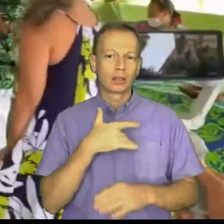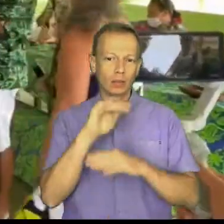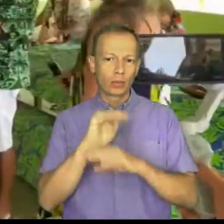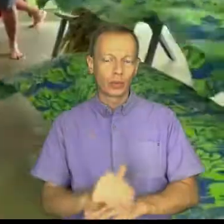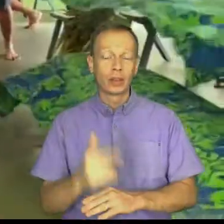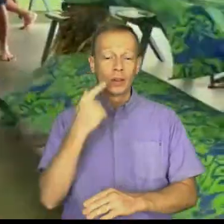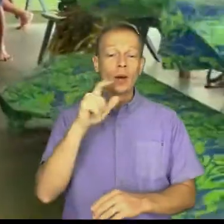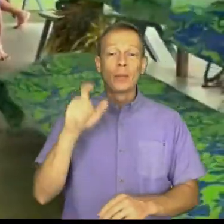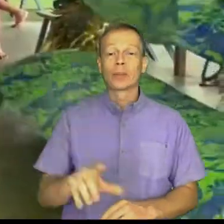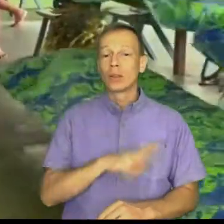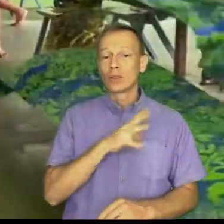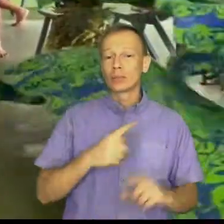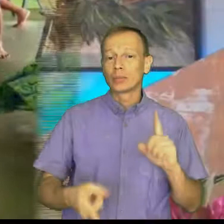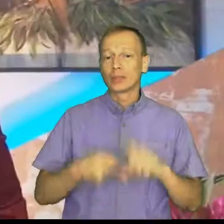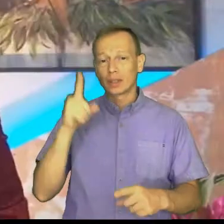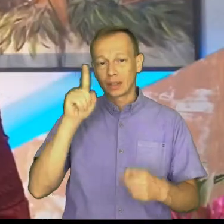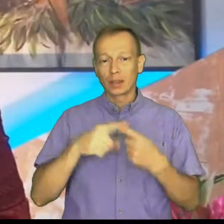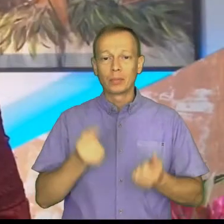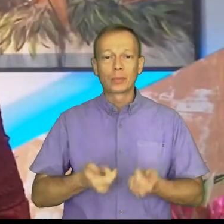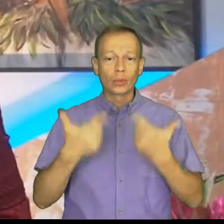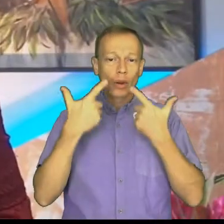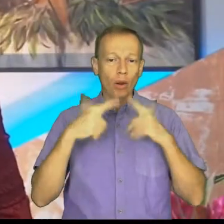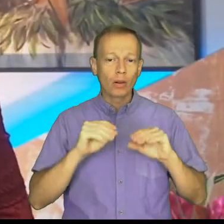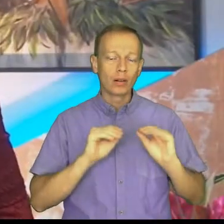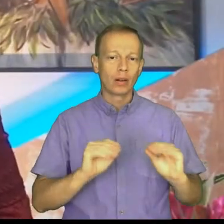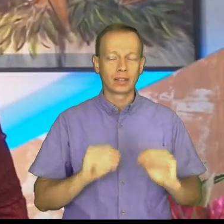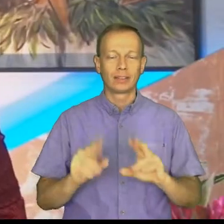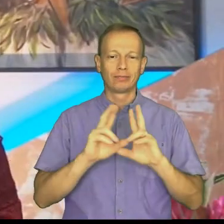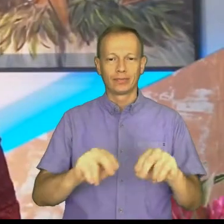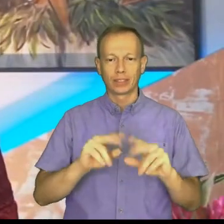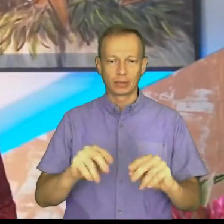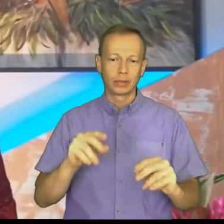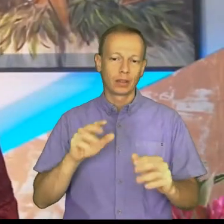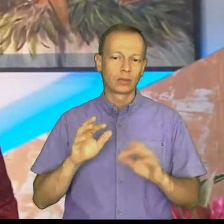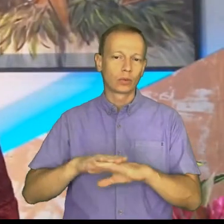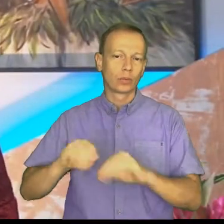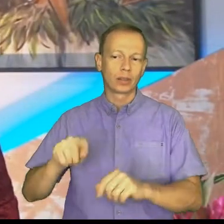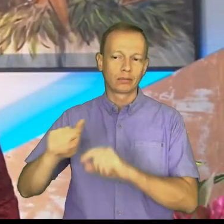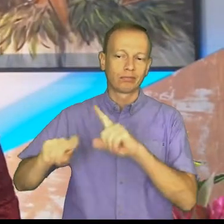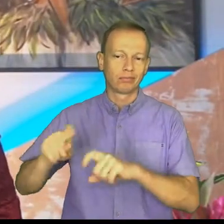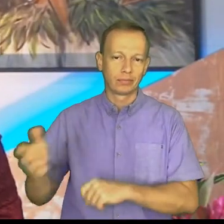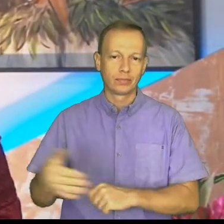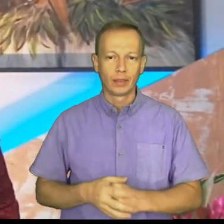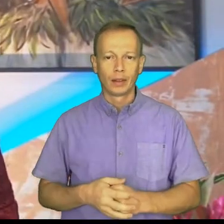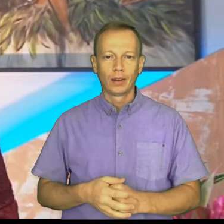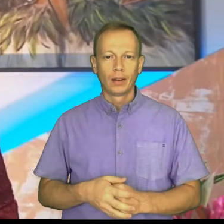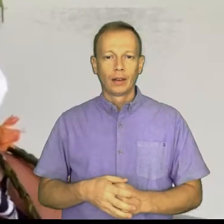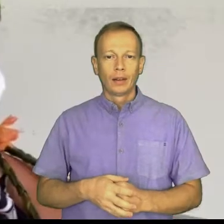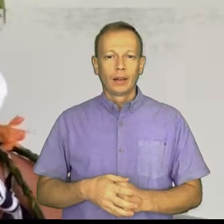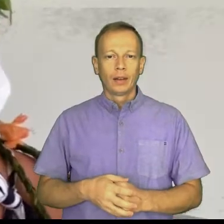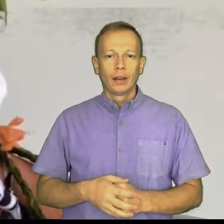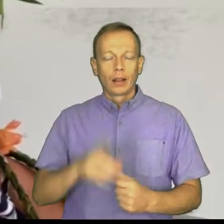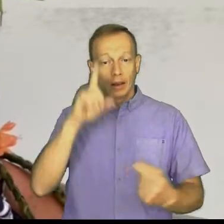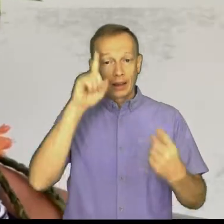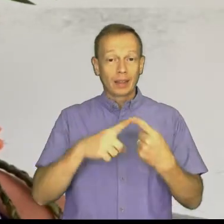Ipaya, enseignante spécialisée en plurilinguisme, répond à notre correspondant sur place. Et la thématique que